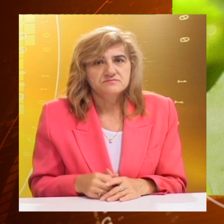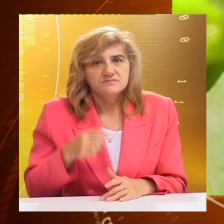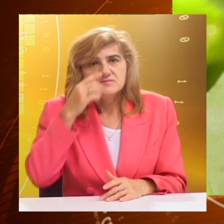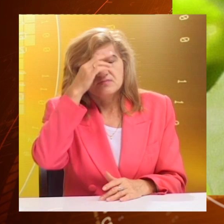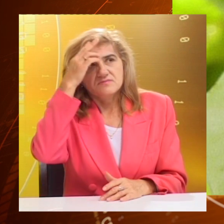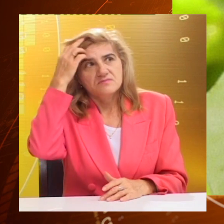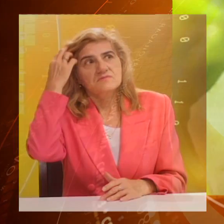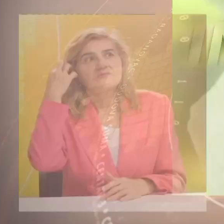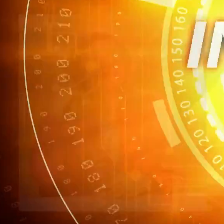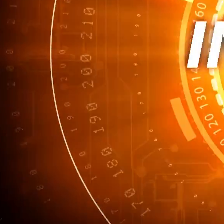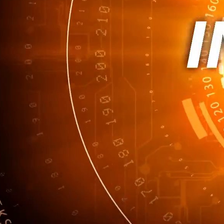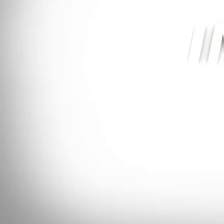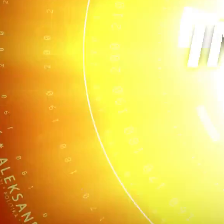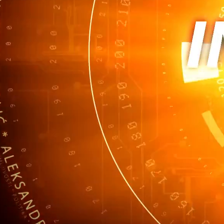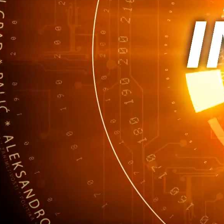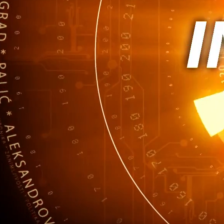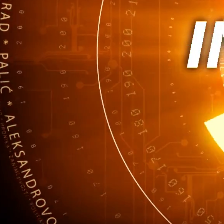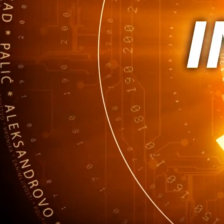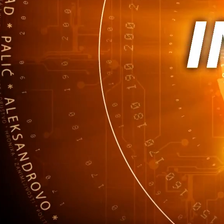domaćinstvu.